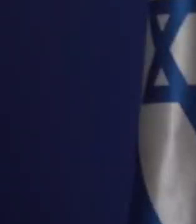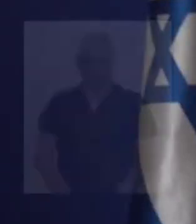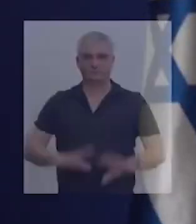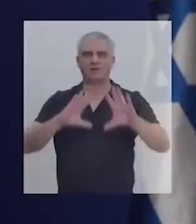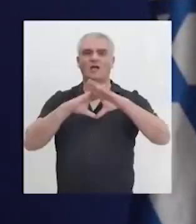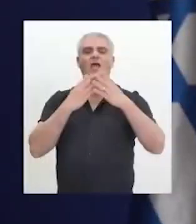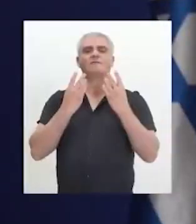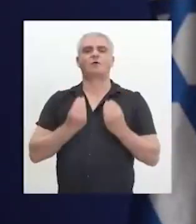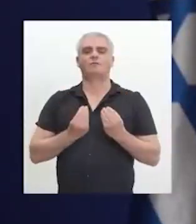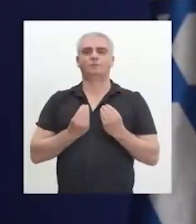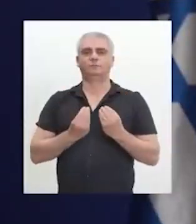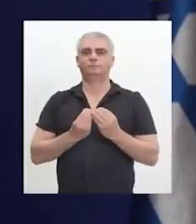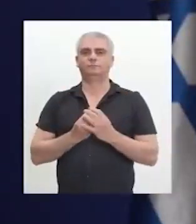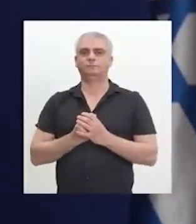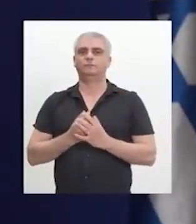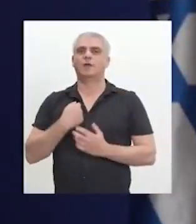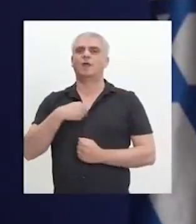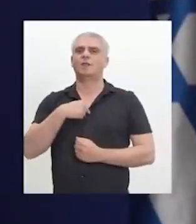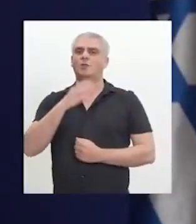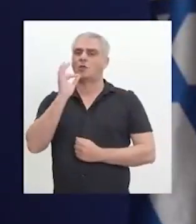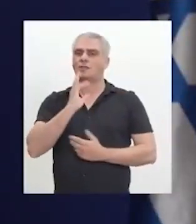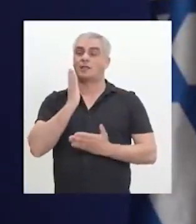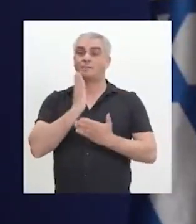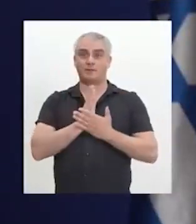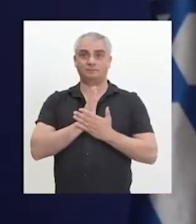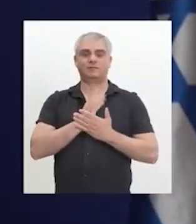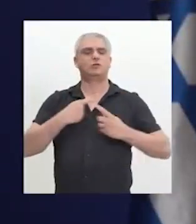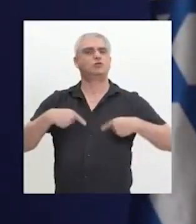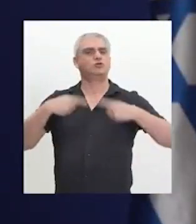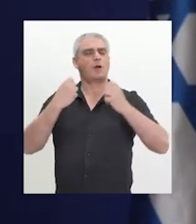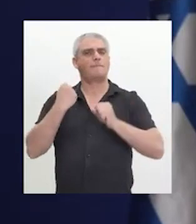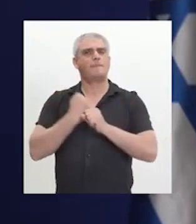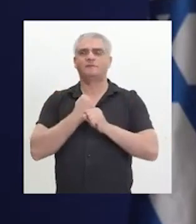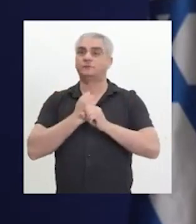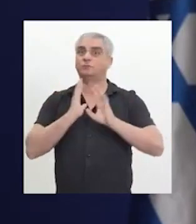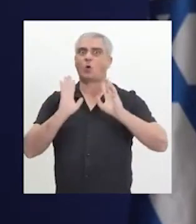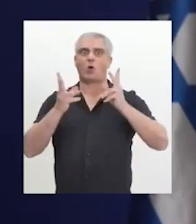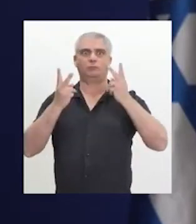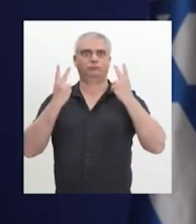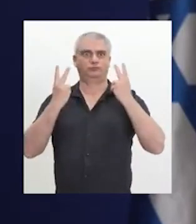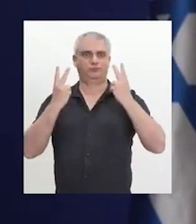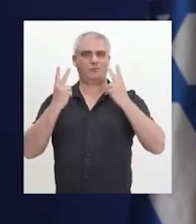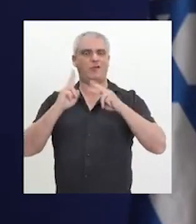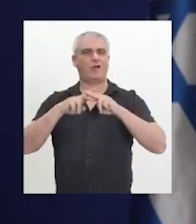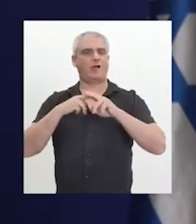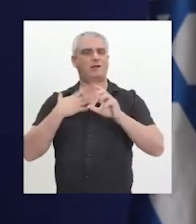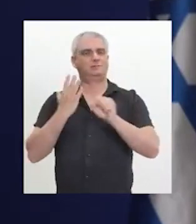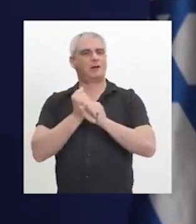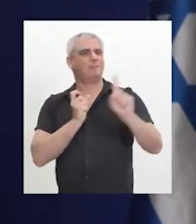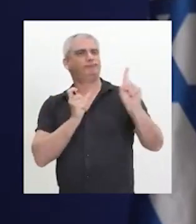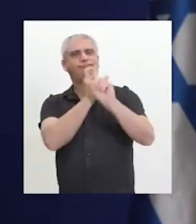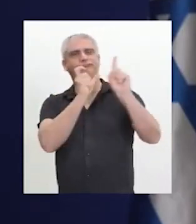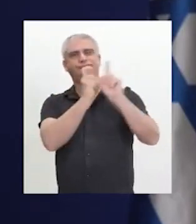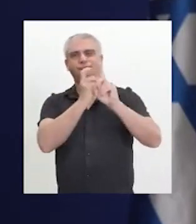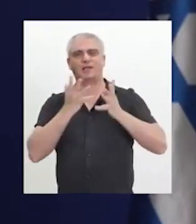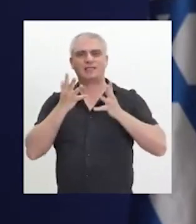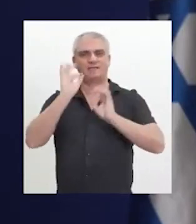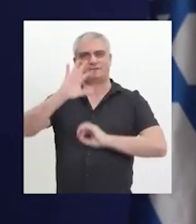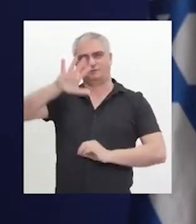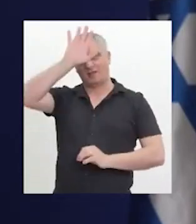ערב טוב אנחנו עדיין בעיצומה של יממה מבצעית משמעותית לאחר סיכול התקיפה